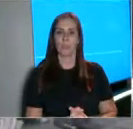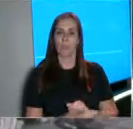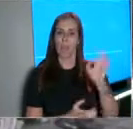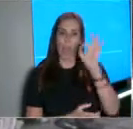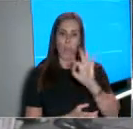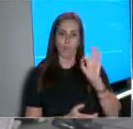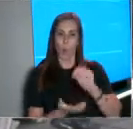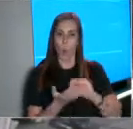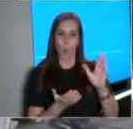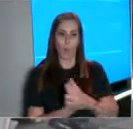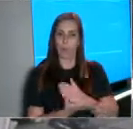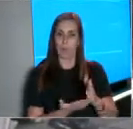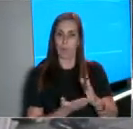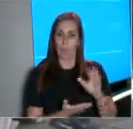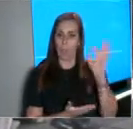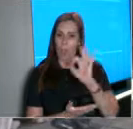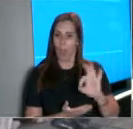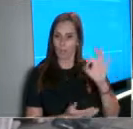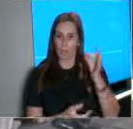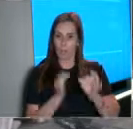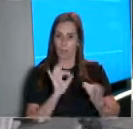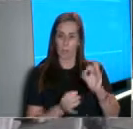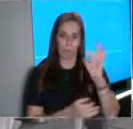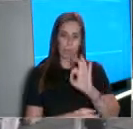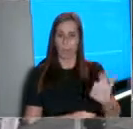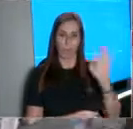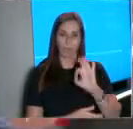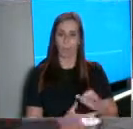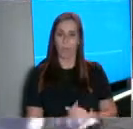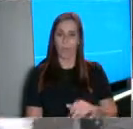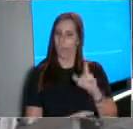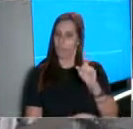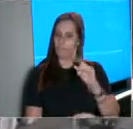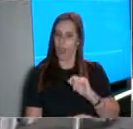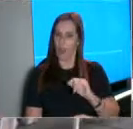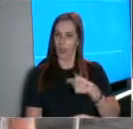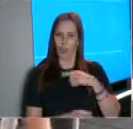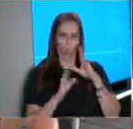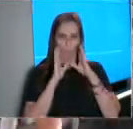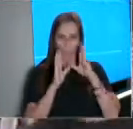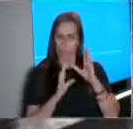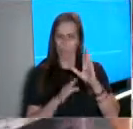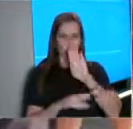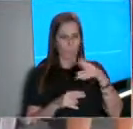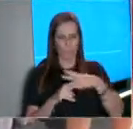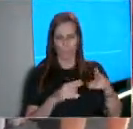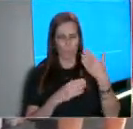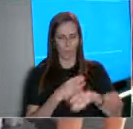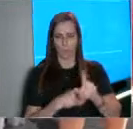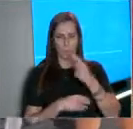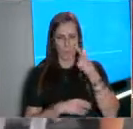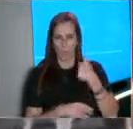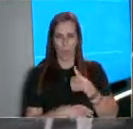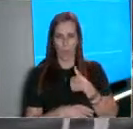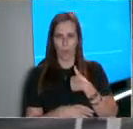עדיין הוא לא החליט, אני חושב. הוא עדיין במשפטים. אבל אני לא מאמין שהוא יוצא מזה. נראה לי